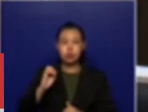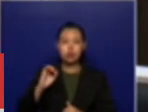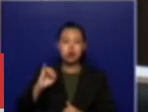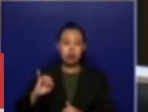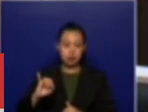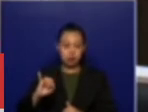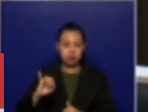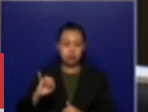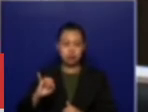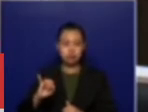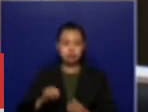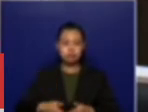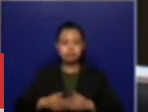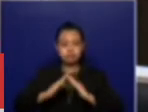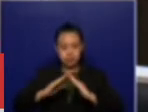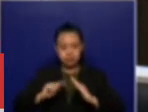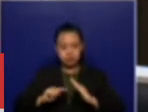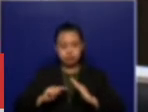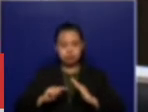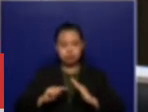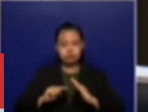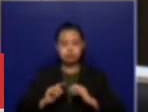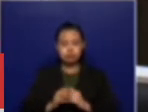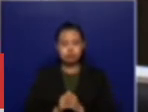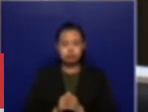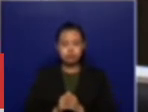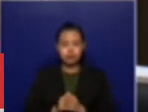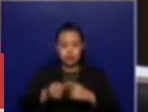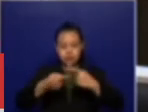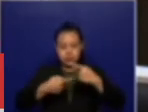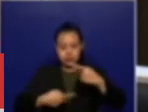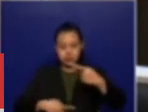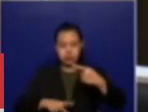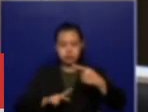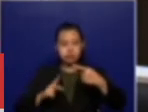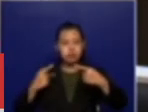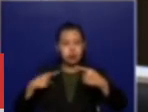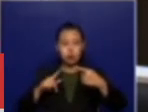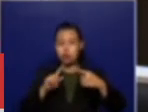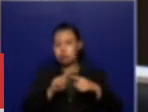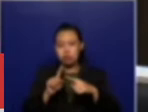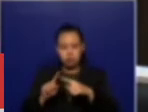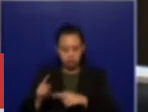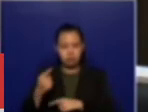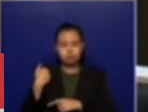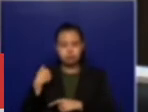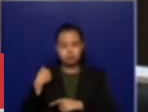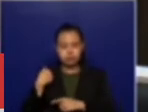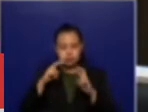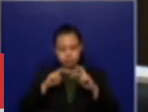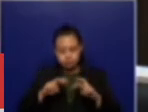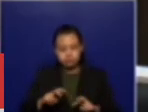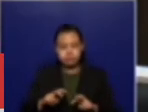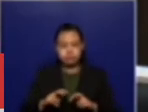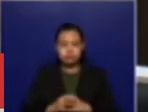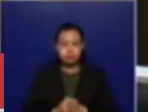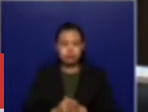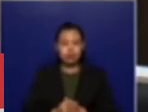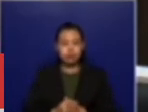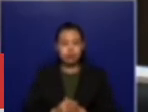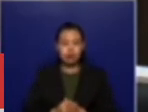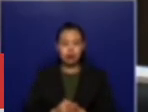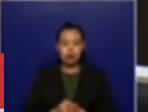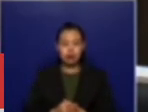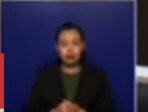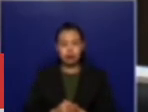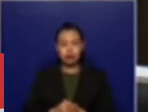กิดขึ้นก็พิจารณาสิทธิประโยชน์สิทธิประโยชน์ต่างๆนะครับก็ถือว่าเวิร์คครับประเทศไทยของเราก็กลายเป็นฐ